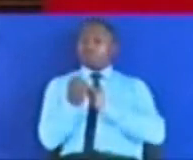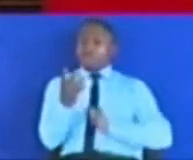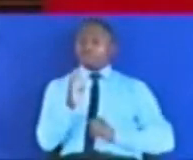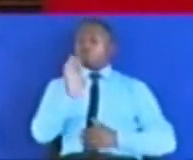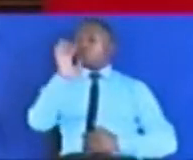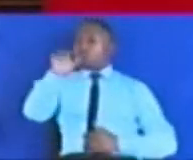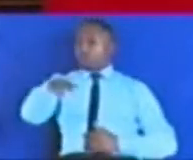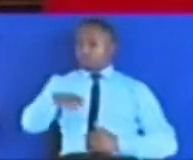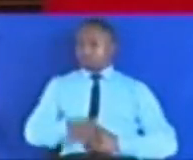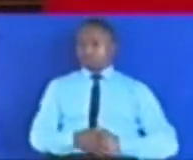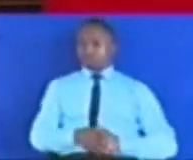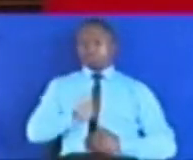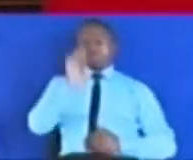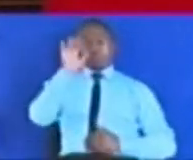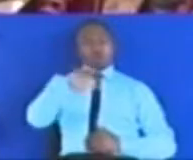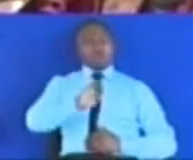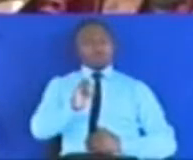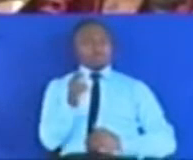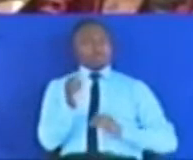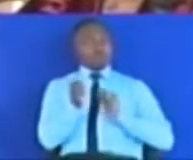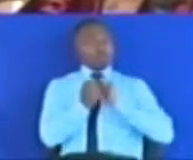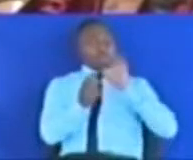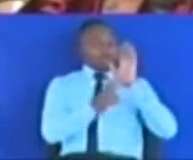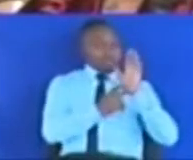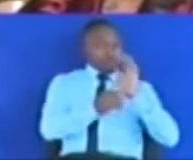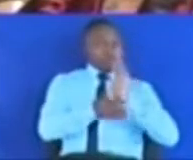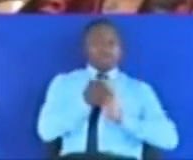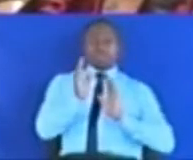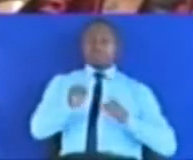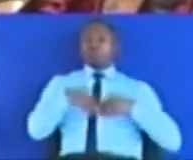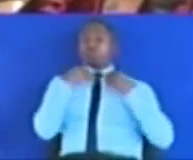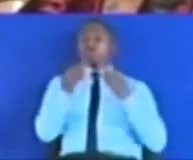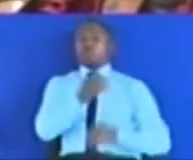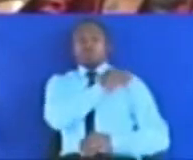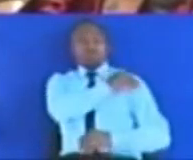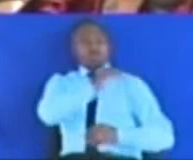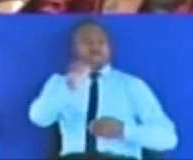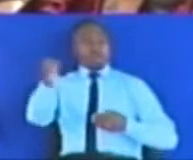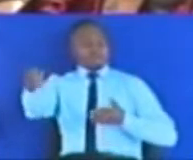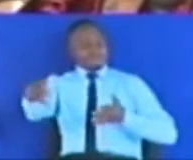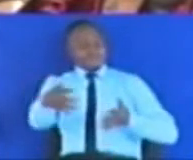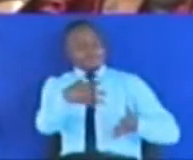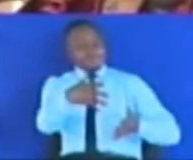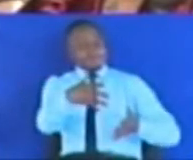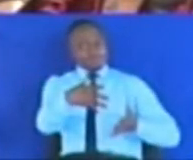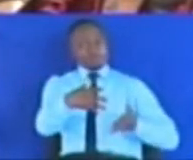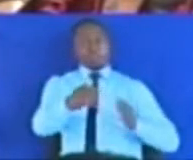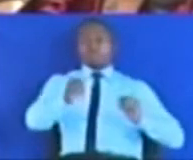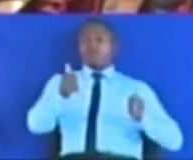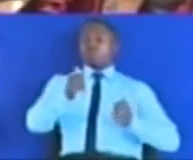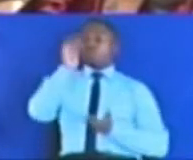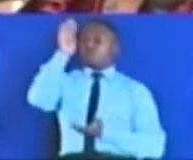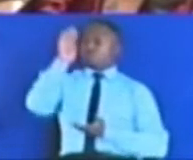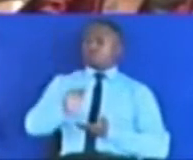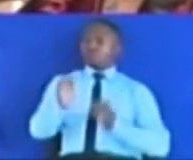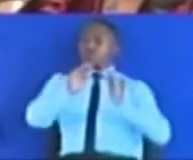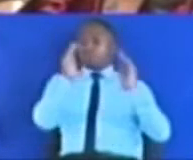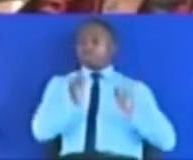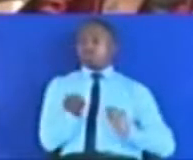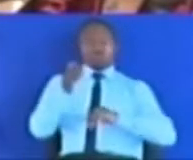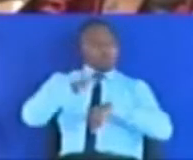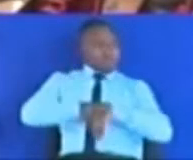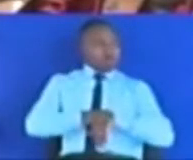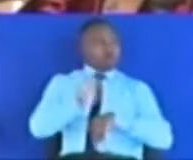mwaka. Mwaka 2017 imeanza kutoa huduma ya mionzi, lakini bado ina upungufu wa miundombinu.